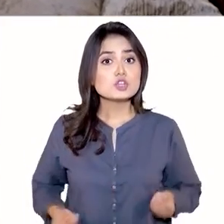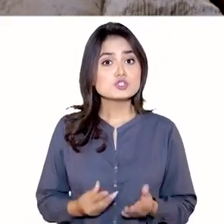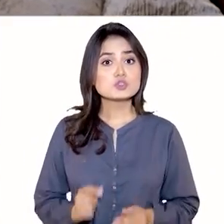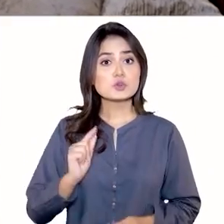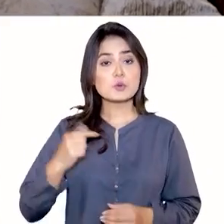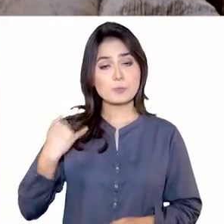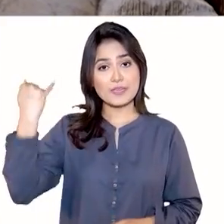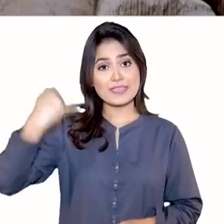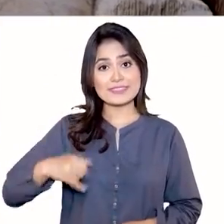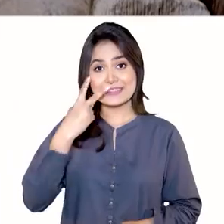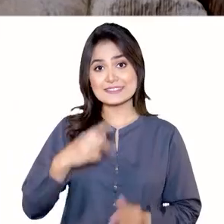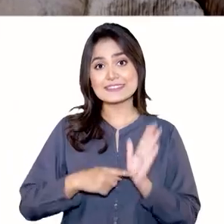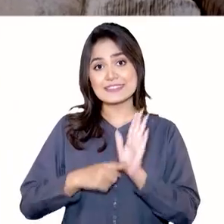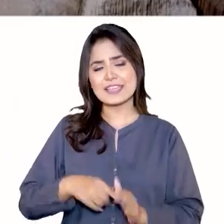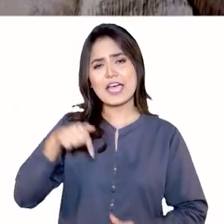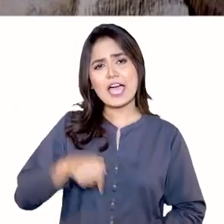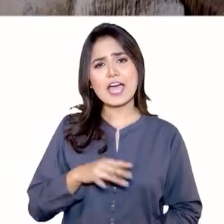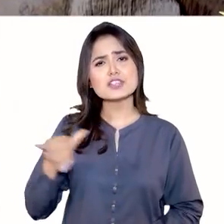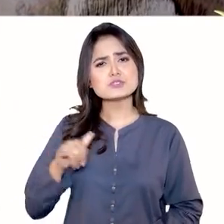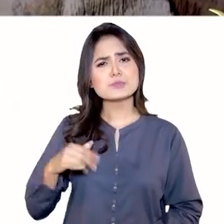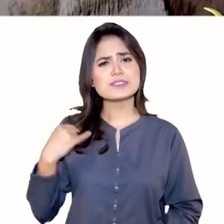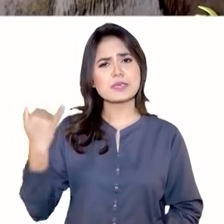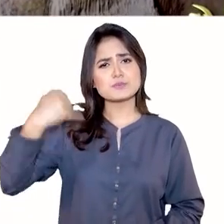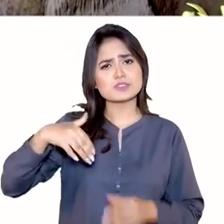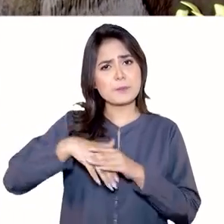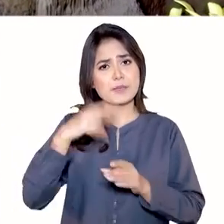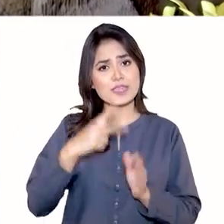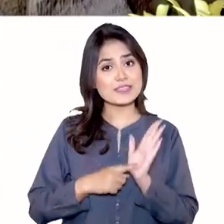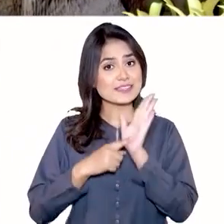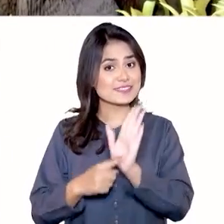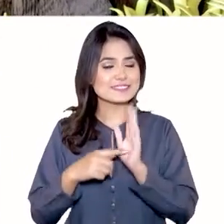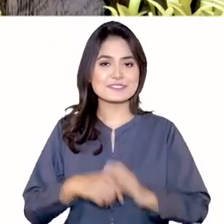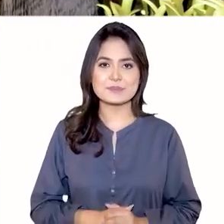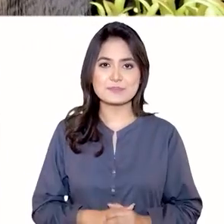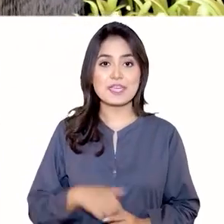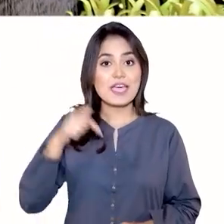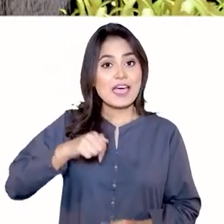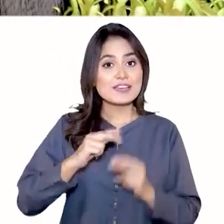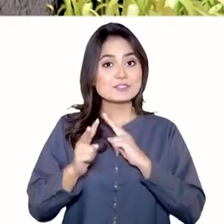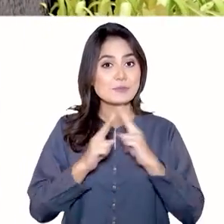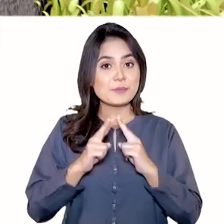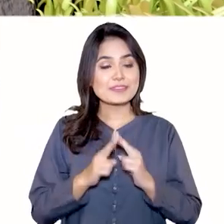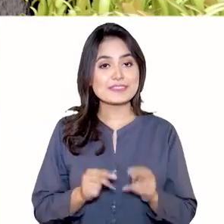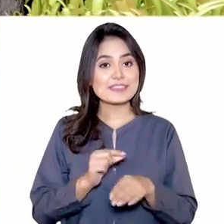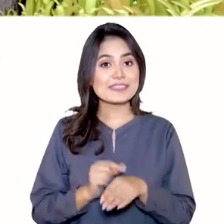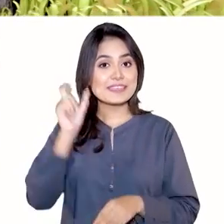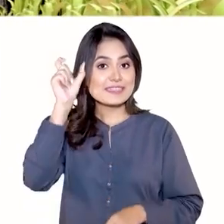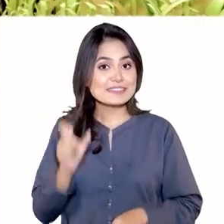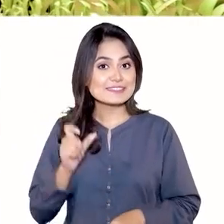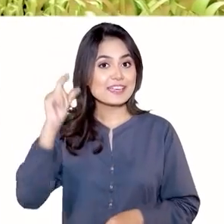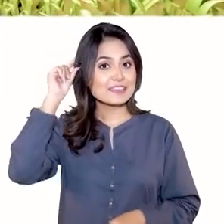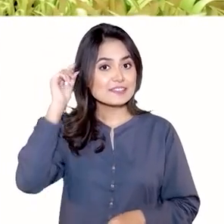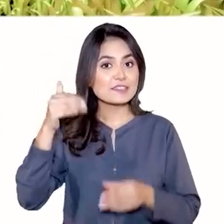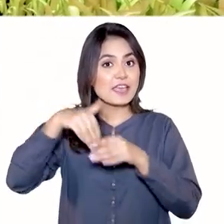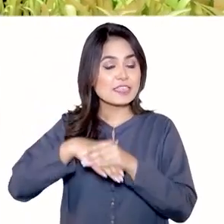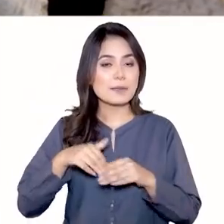इंसान जैसे दिखते थे, आज भी हमारे जिस्म पर उसके असरात नजर आते हैं। आज हम बात करेंगे कि इंसानी जिस्म पर बालों की